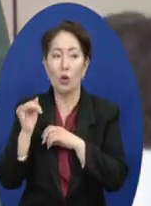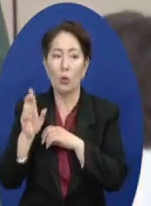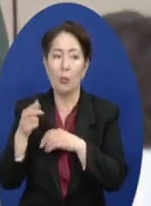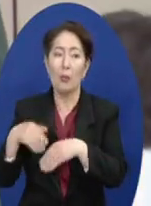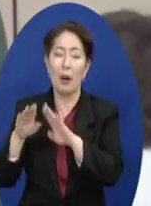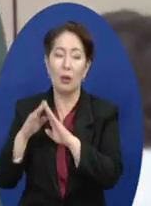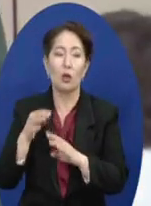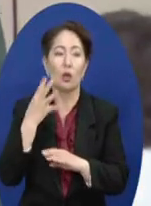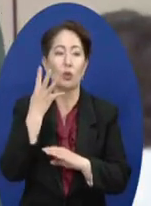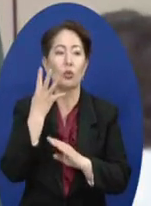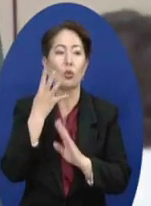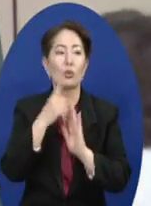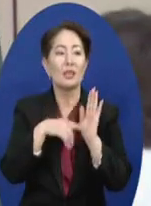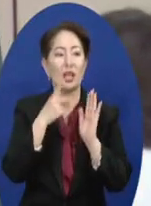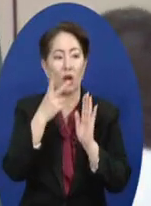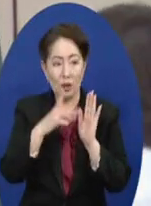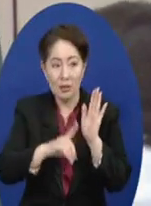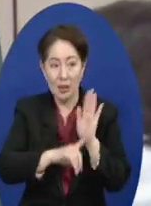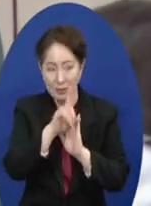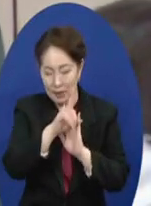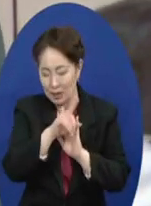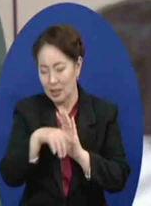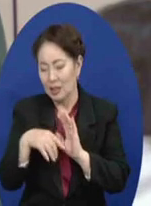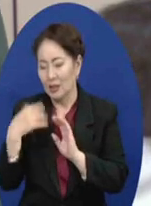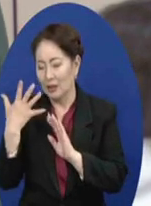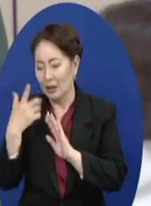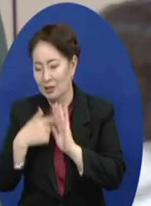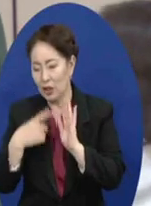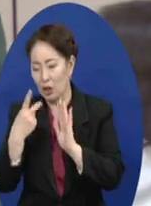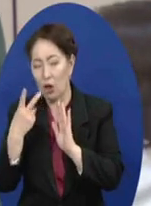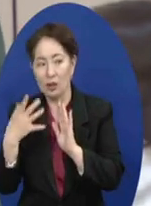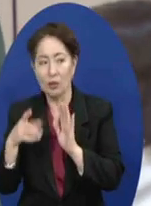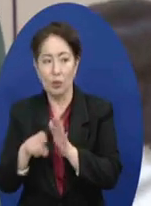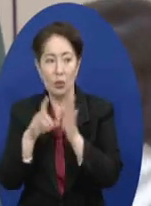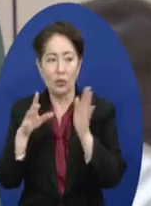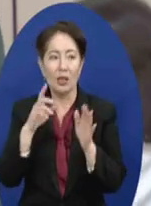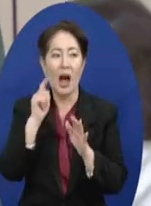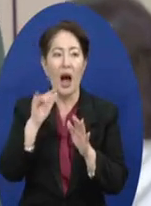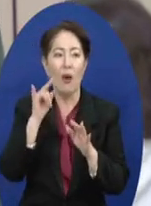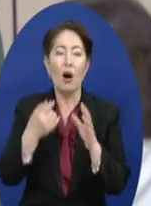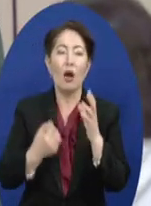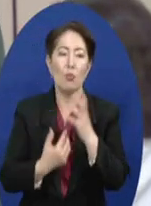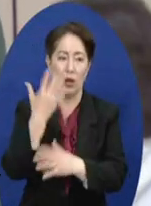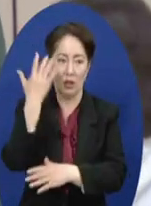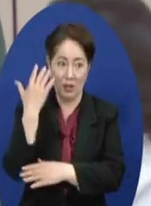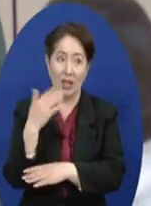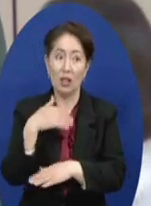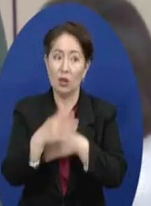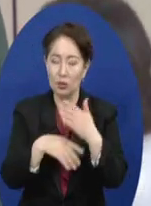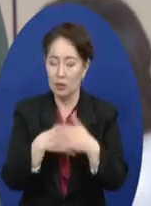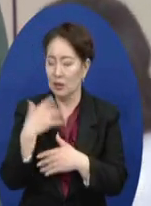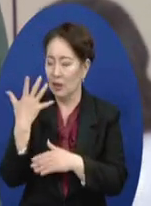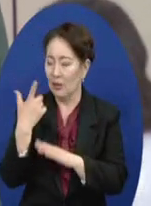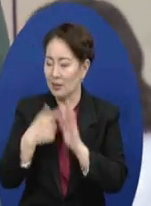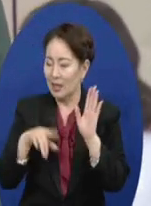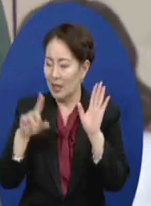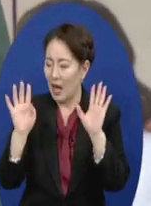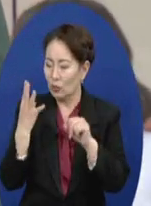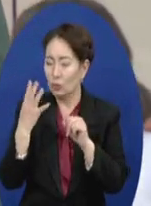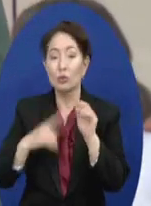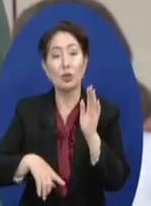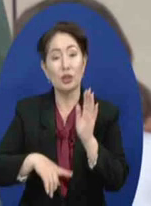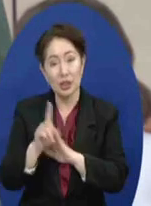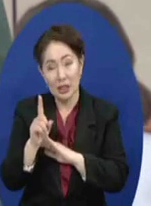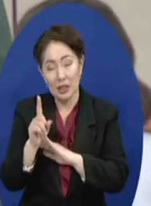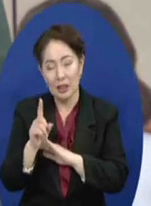сарын 25-наас 5 сарын 25-ны хооронд одоо хаврын мод тарилт бол явагдах байгаа. Тэгэхээр энэ хугацаанд 5 сарын 14-нээс